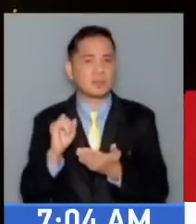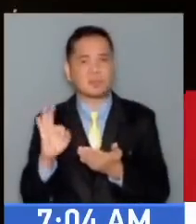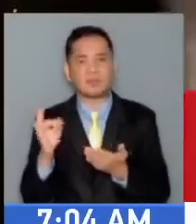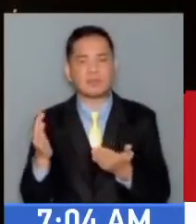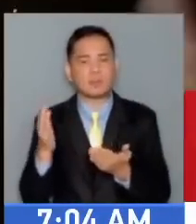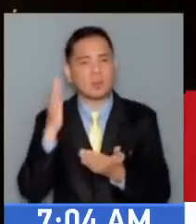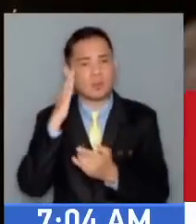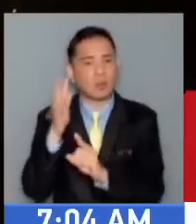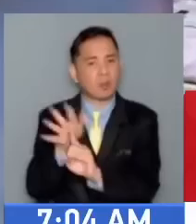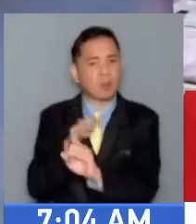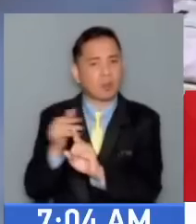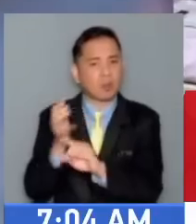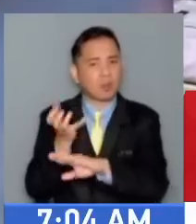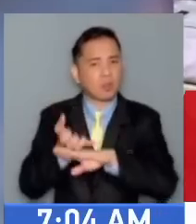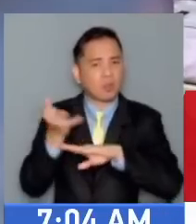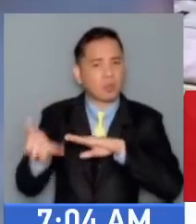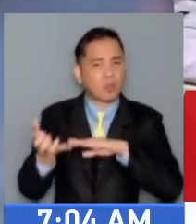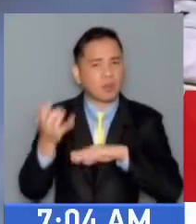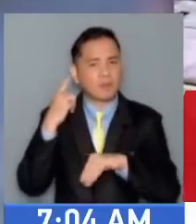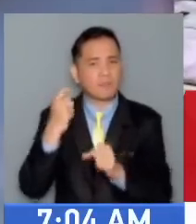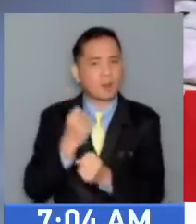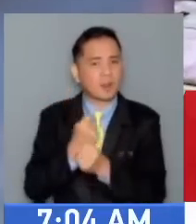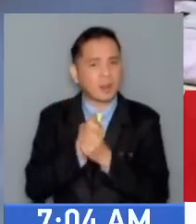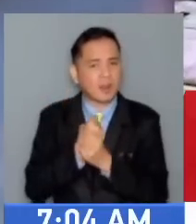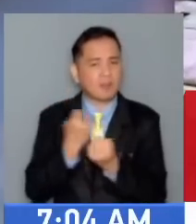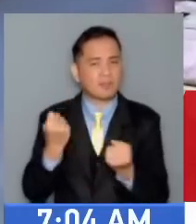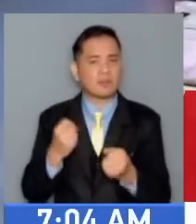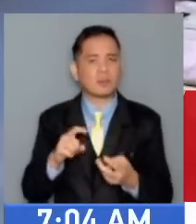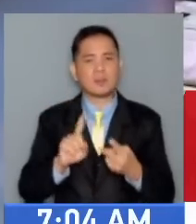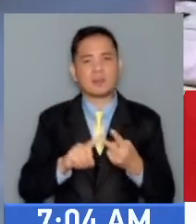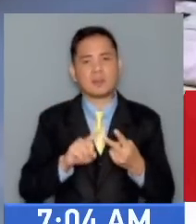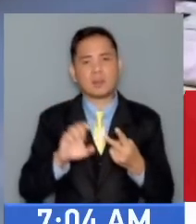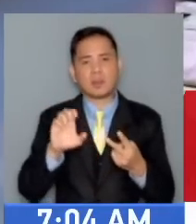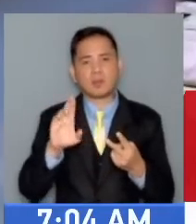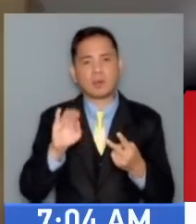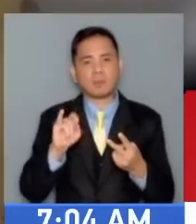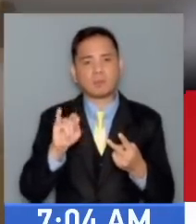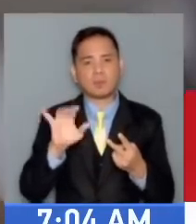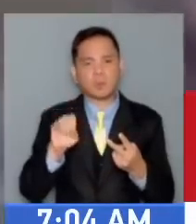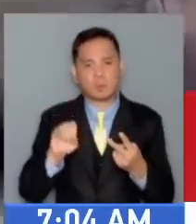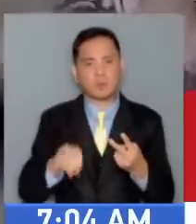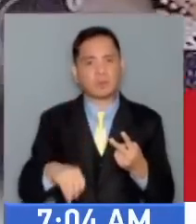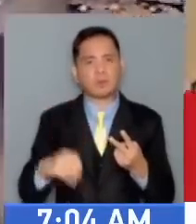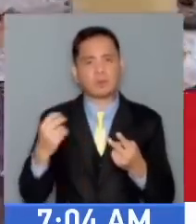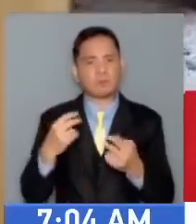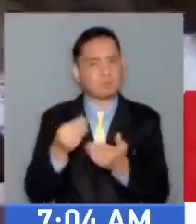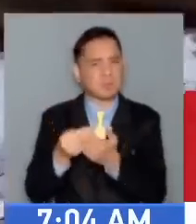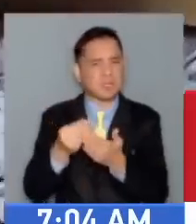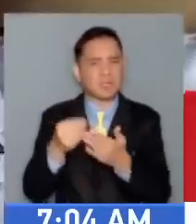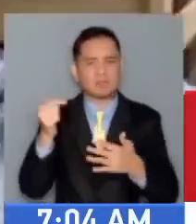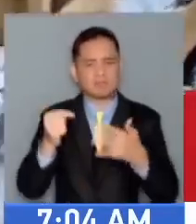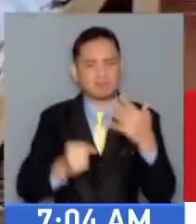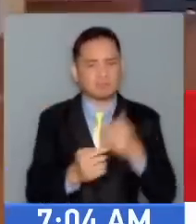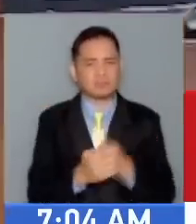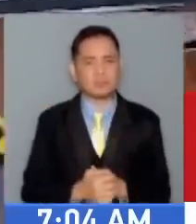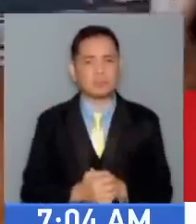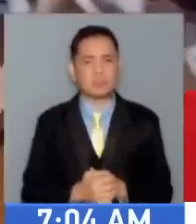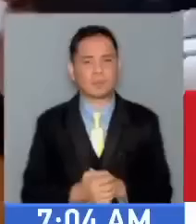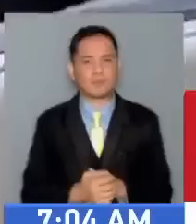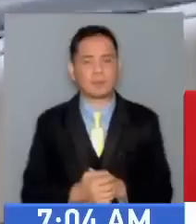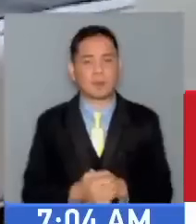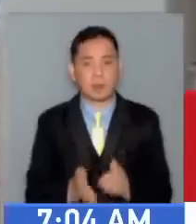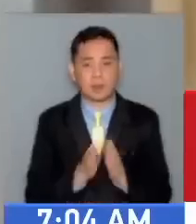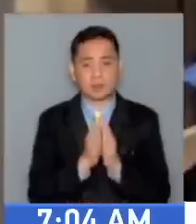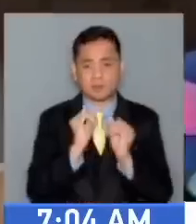or cryptocurrency scams. Sinusubukan pa ng GMA Integrated News na makuna ng pahayag ang mga nirescue na foreign nationals. Ito ang